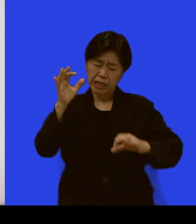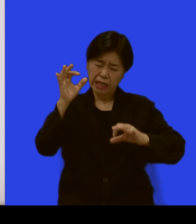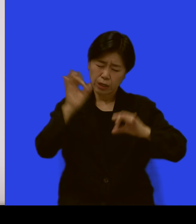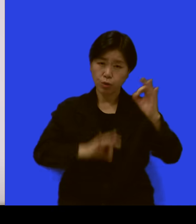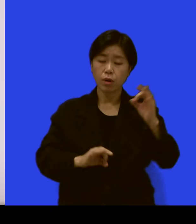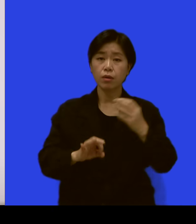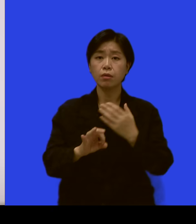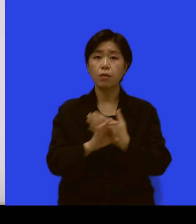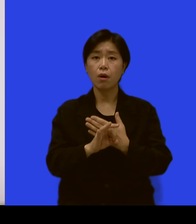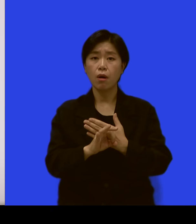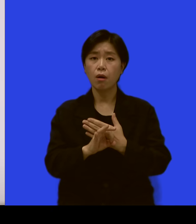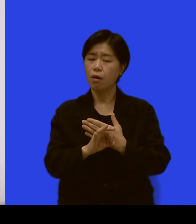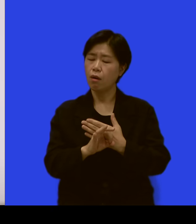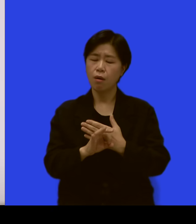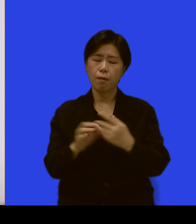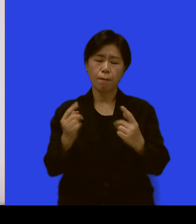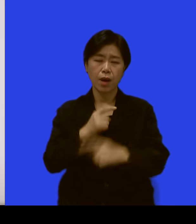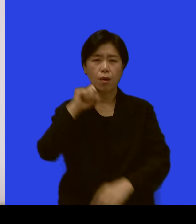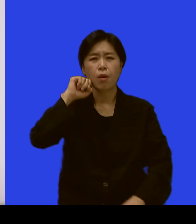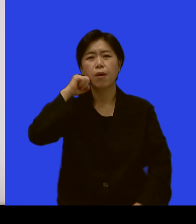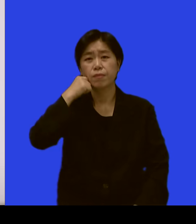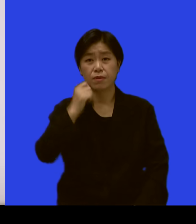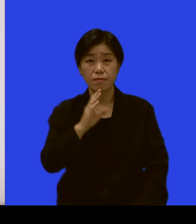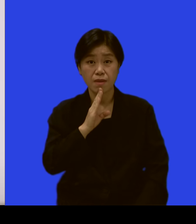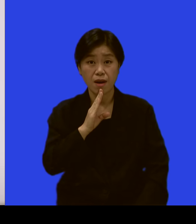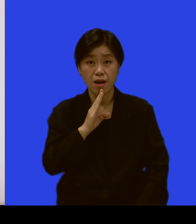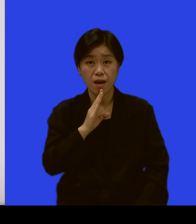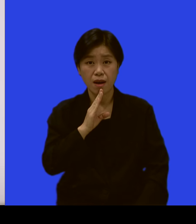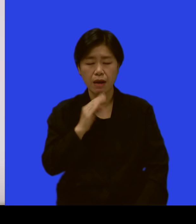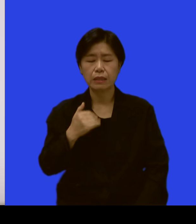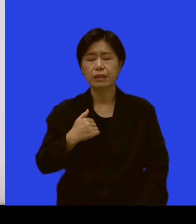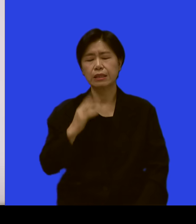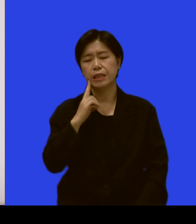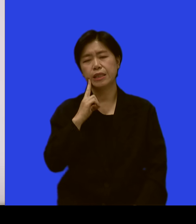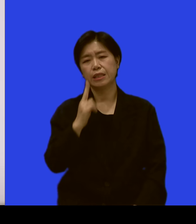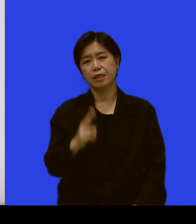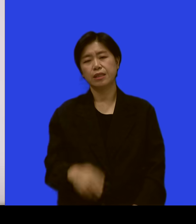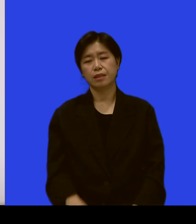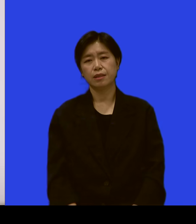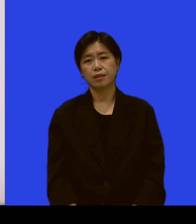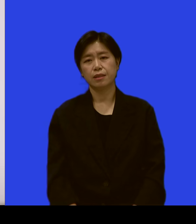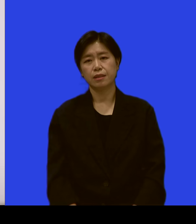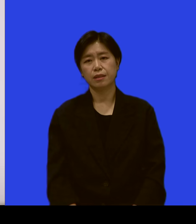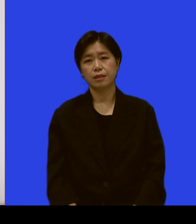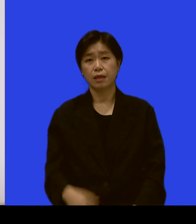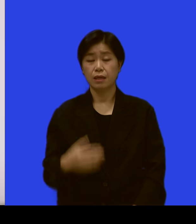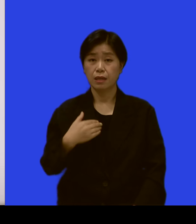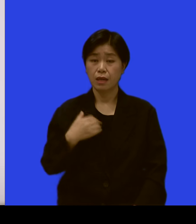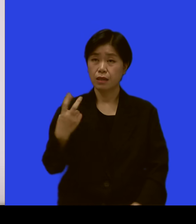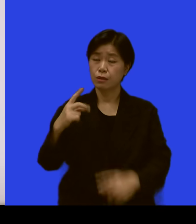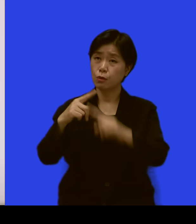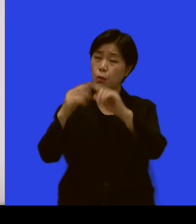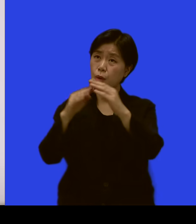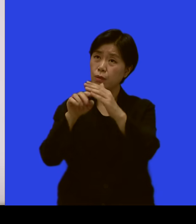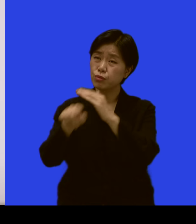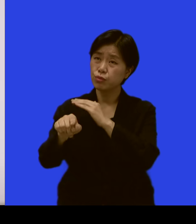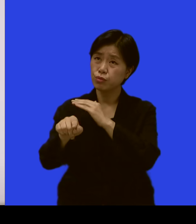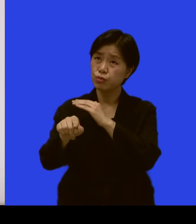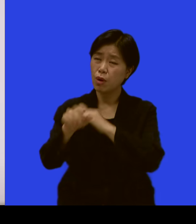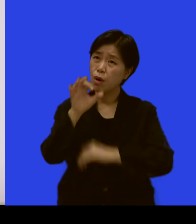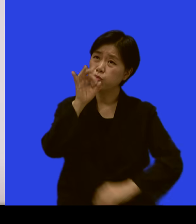예. 버려야겠다는 생각이 들잖아요. 예. 그 정도까지 왔구나. 나 이제 저기로는 다시는 못 들어가는